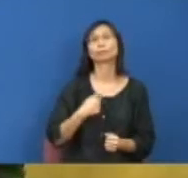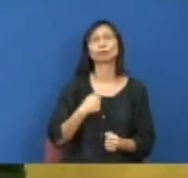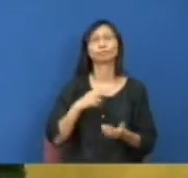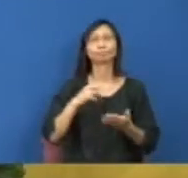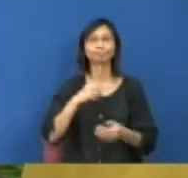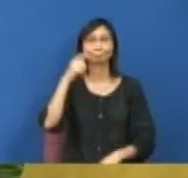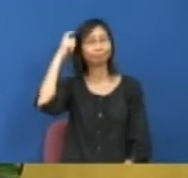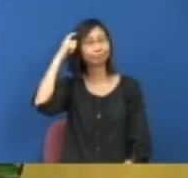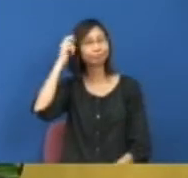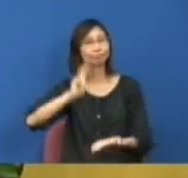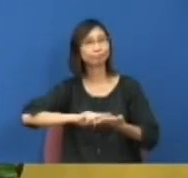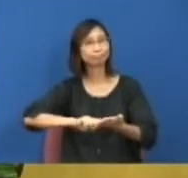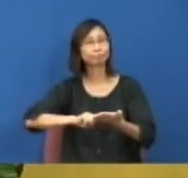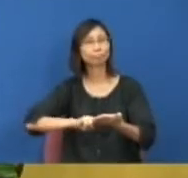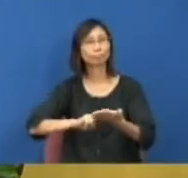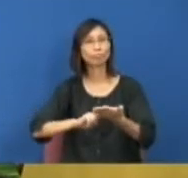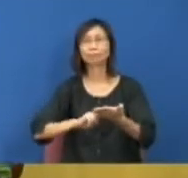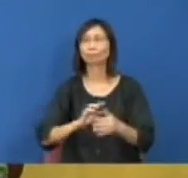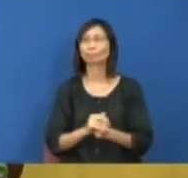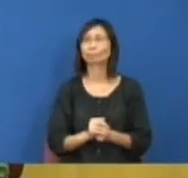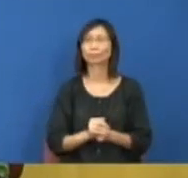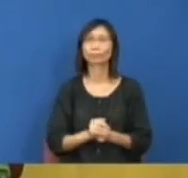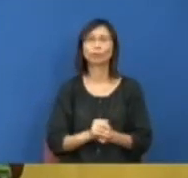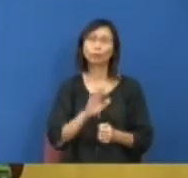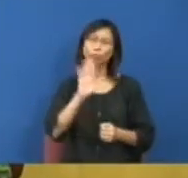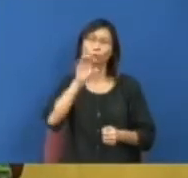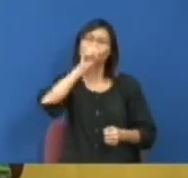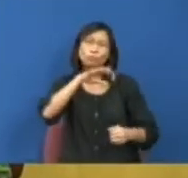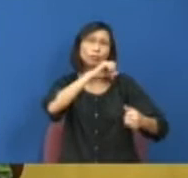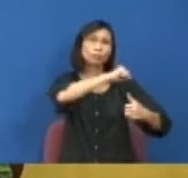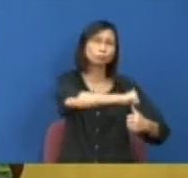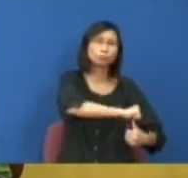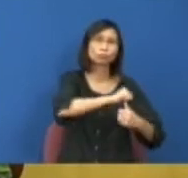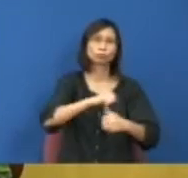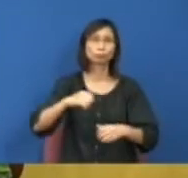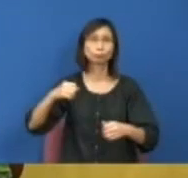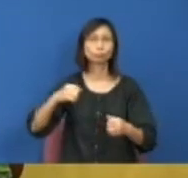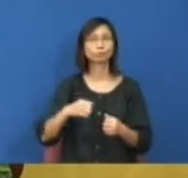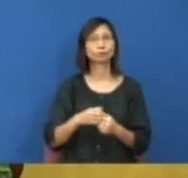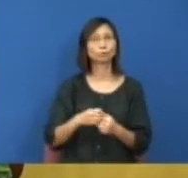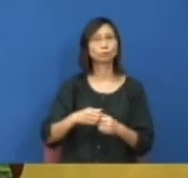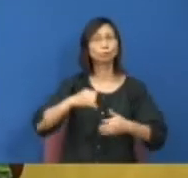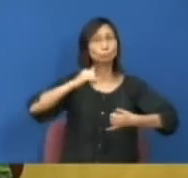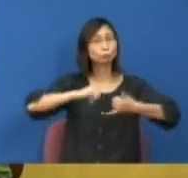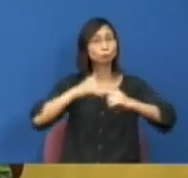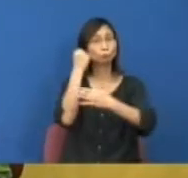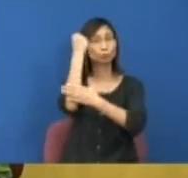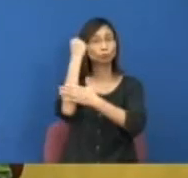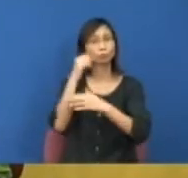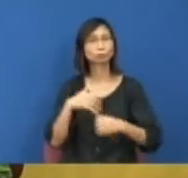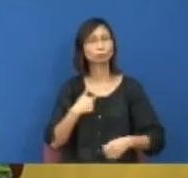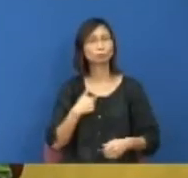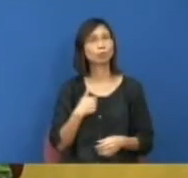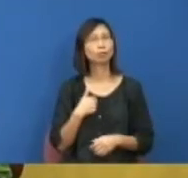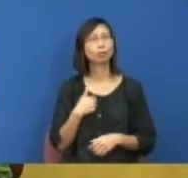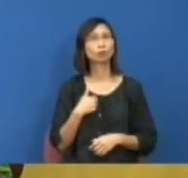信講到透過不要用話叫暴力，透過力量去進行一個抗爭。我其實會有個